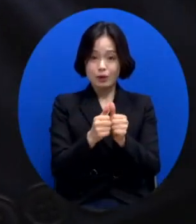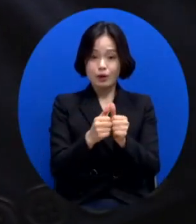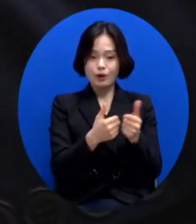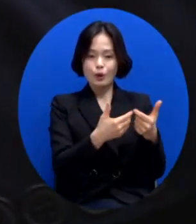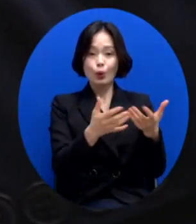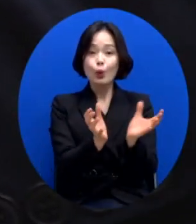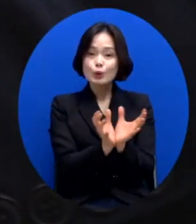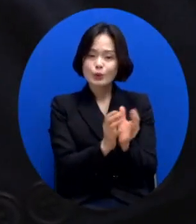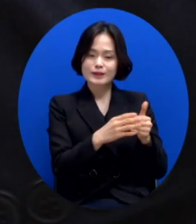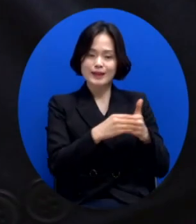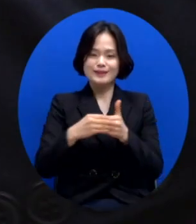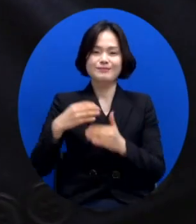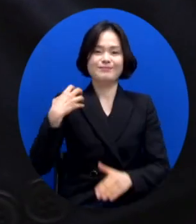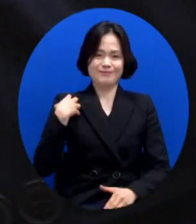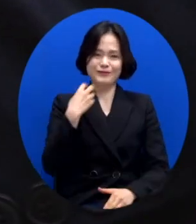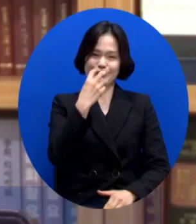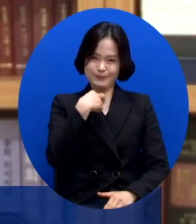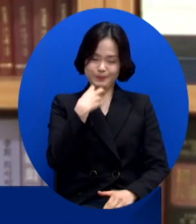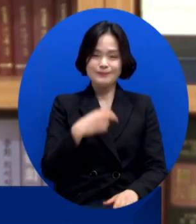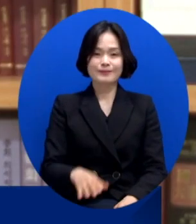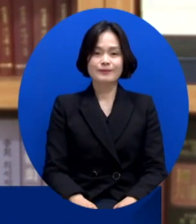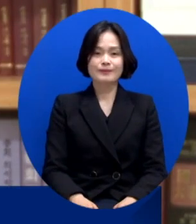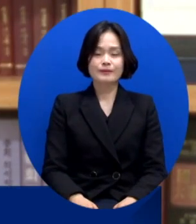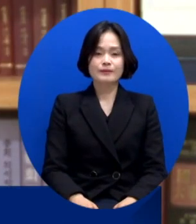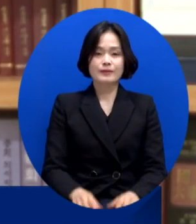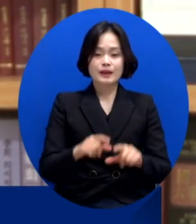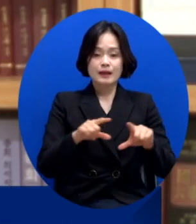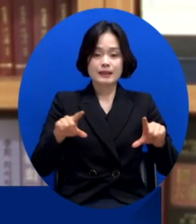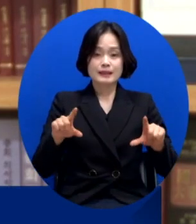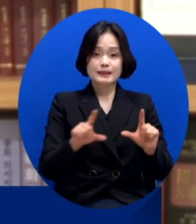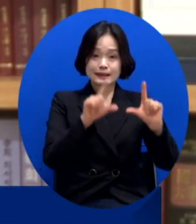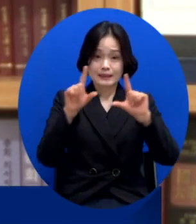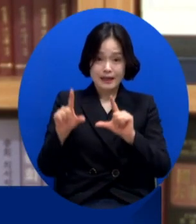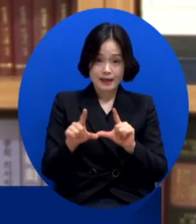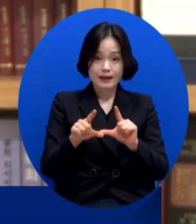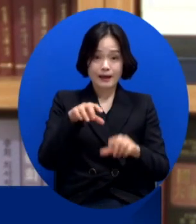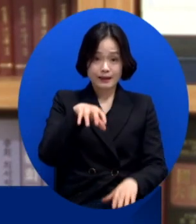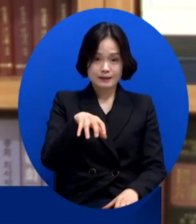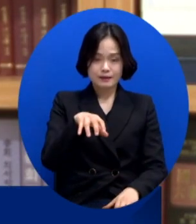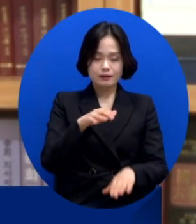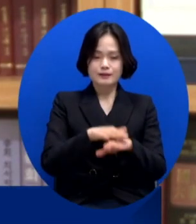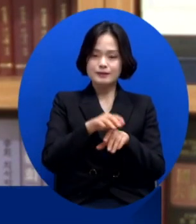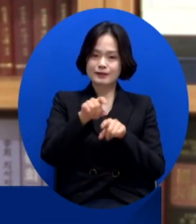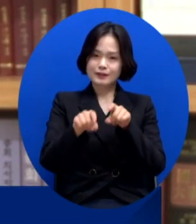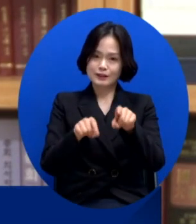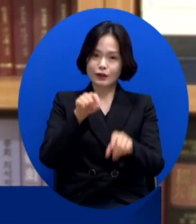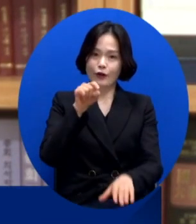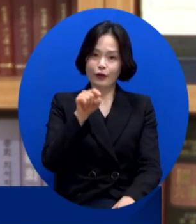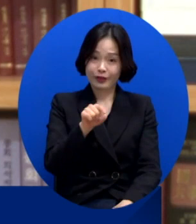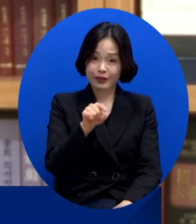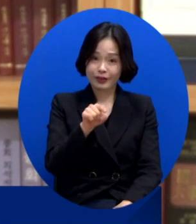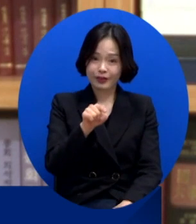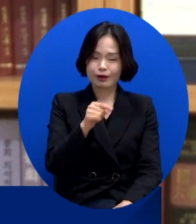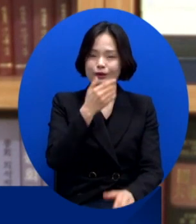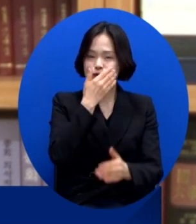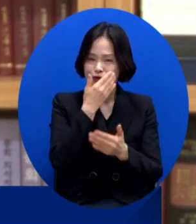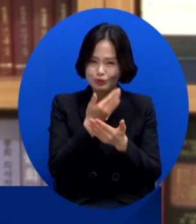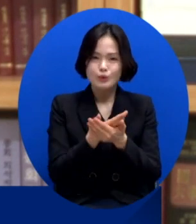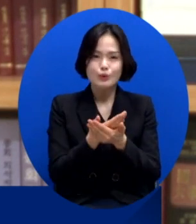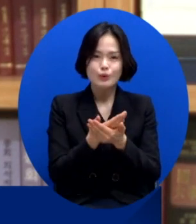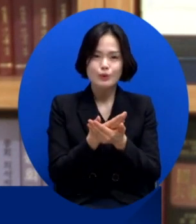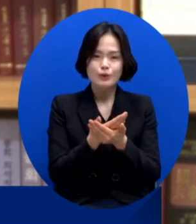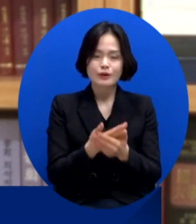있습니다 일상 생활 속에서 이렇게 실천 해야 되는 부분 이런 부분이 성장이 중요한 것